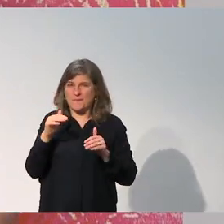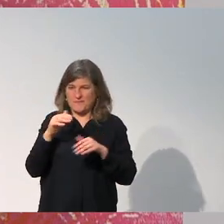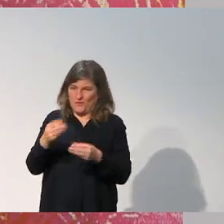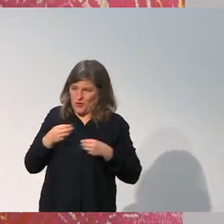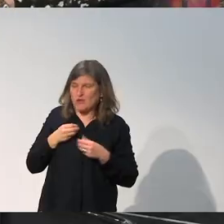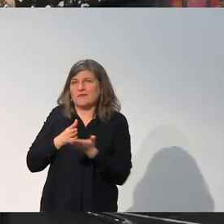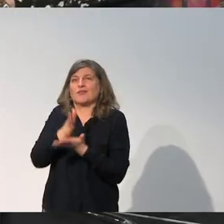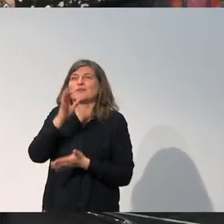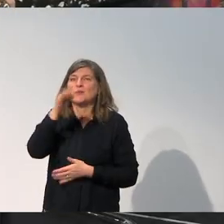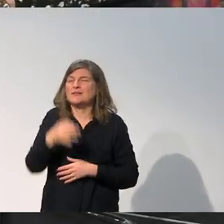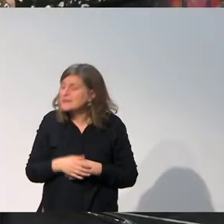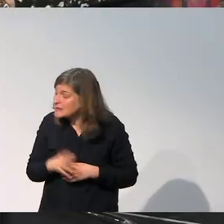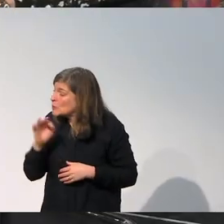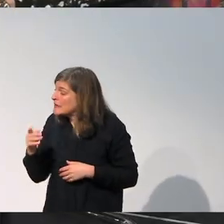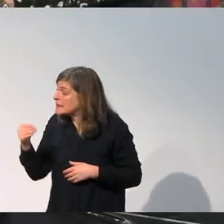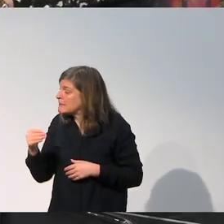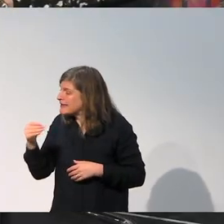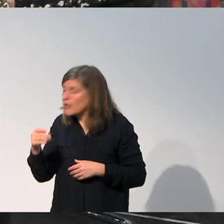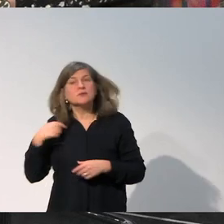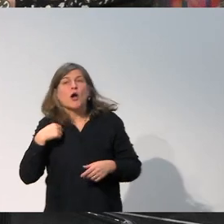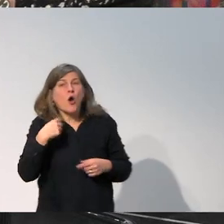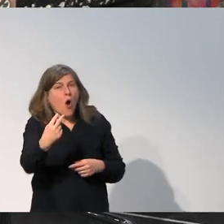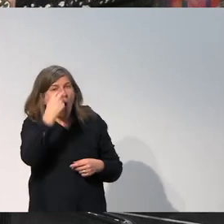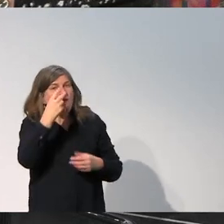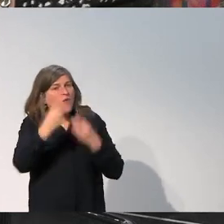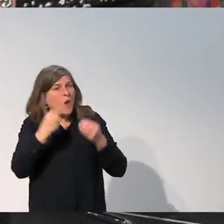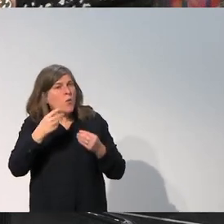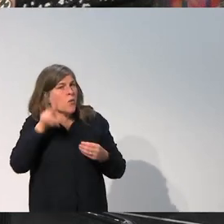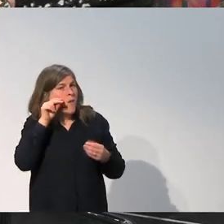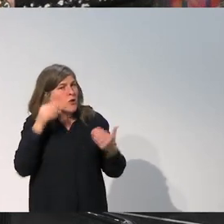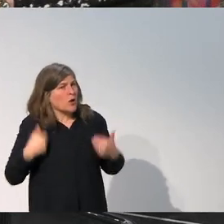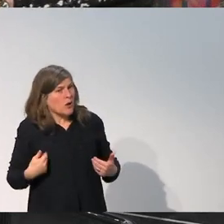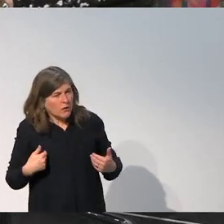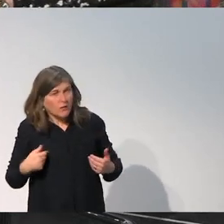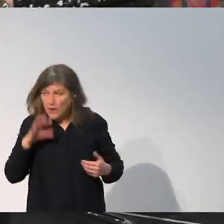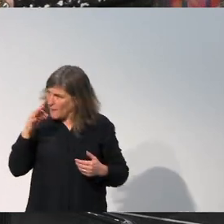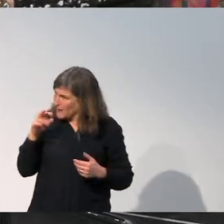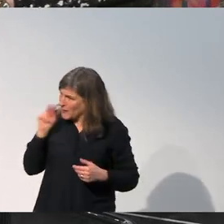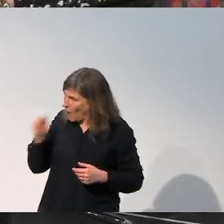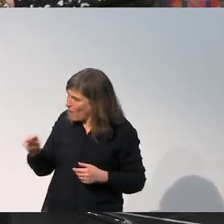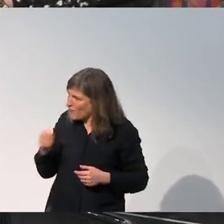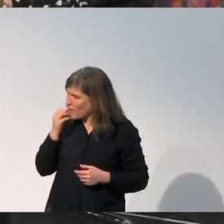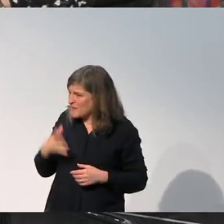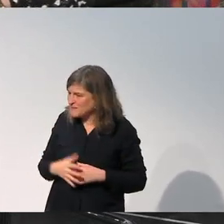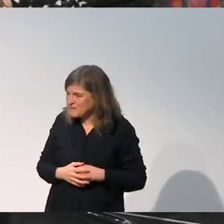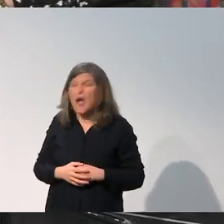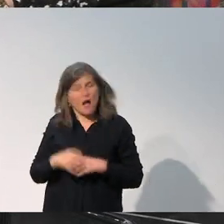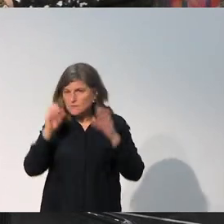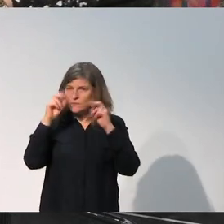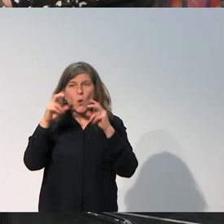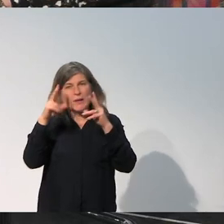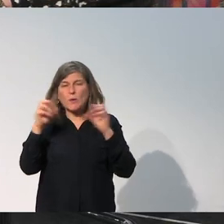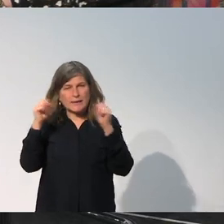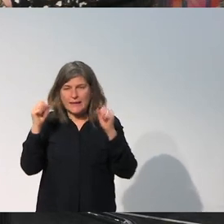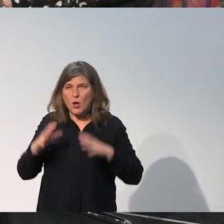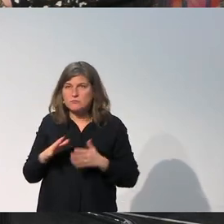Oui, Miguel, oui. On me voit ou on m'entend parce que j'ai été coupé. Oui, on vous voit de nouveau. D'accord, entendu. Très bien. Pardon,